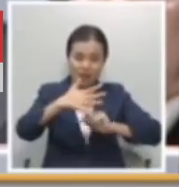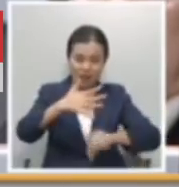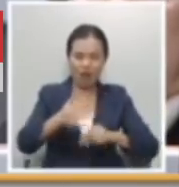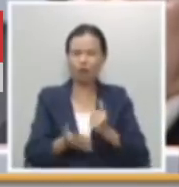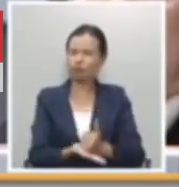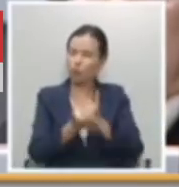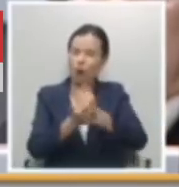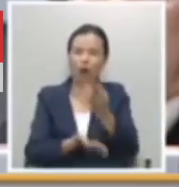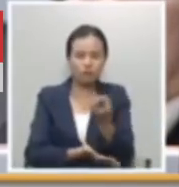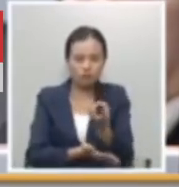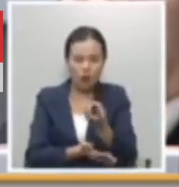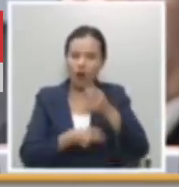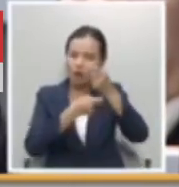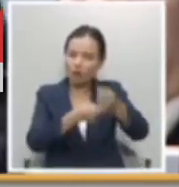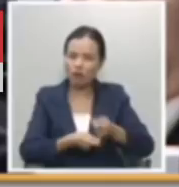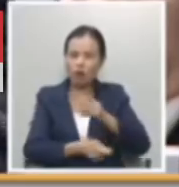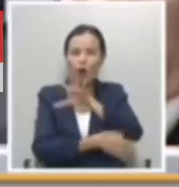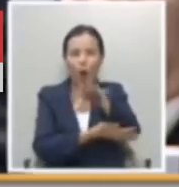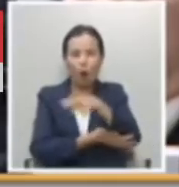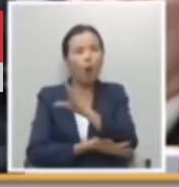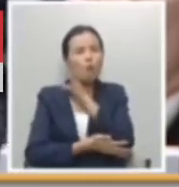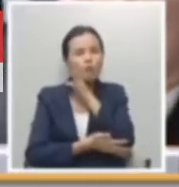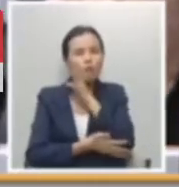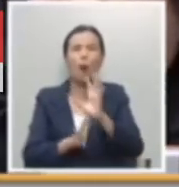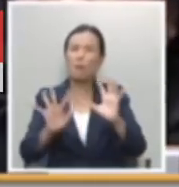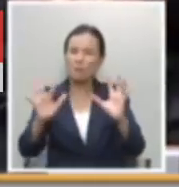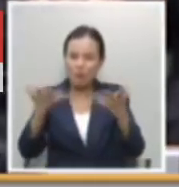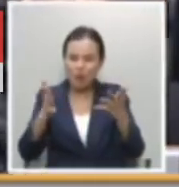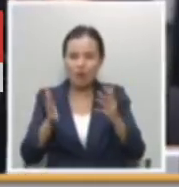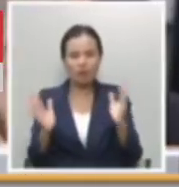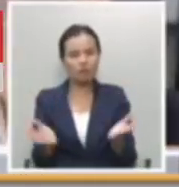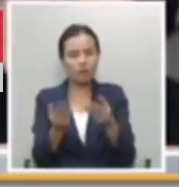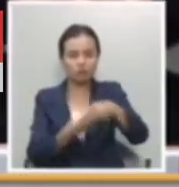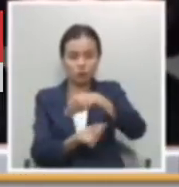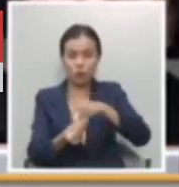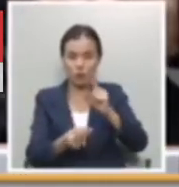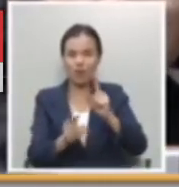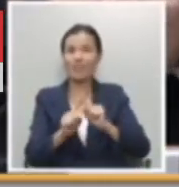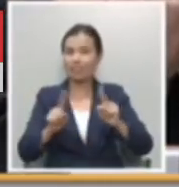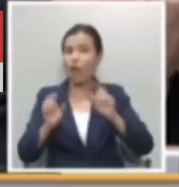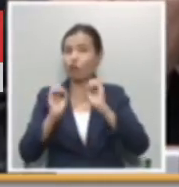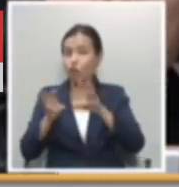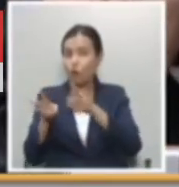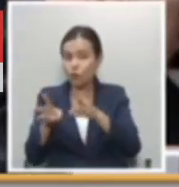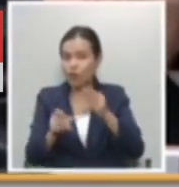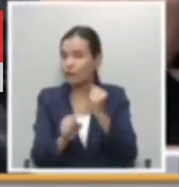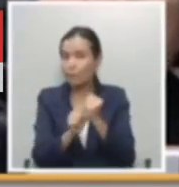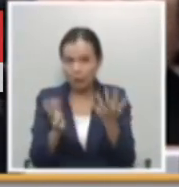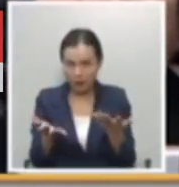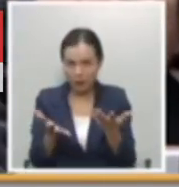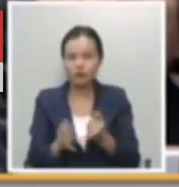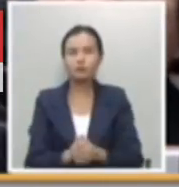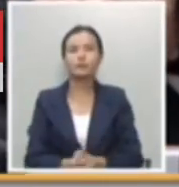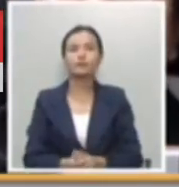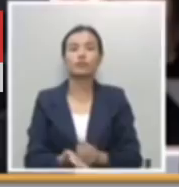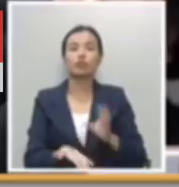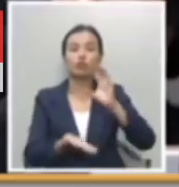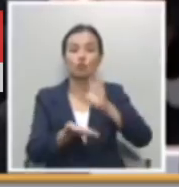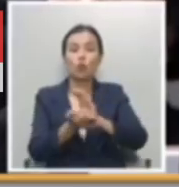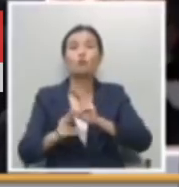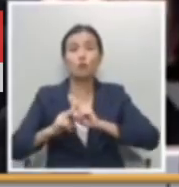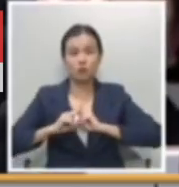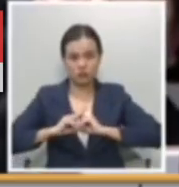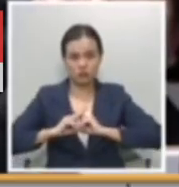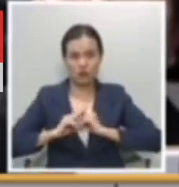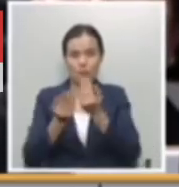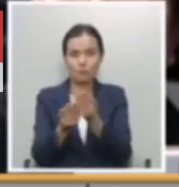น้อยมากเกษตรกรก็ถูกหลอกมันไม่มีมันไม่ได้กระตุ้นแต่เดี๋ยวจะสอนมวยให้ว่าจะทำยังไงการลงทุนภาคเอกชนมาในหนี้ครัว